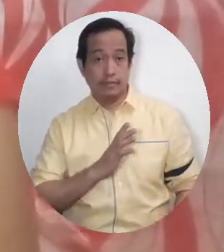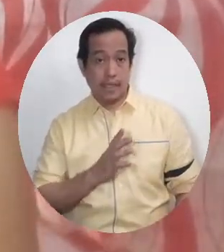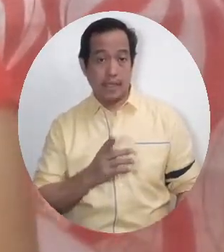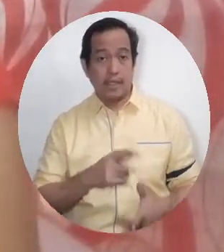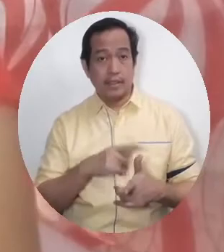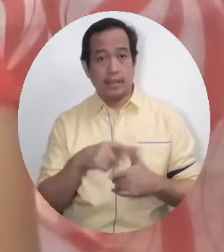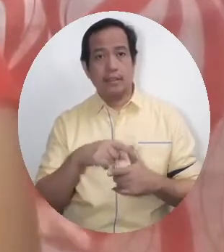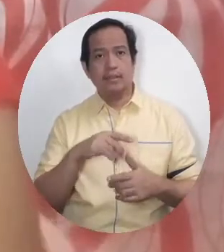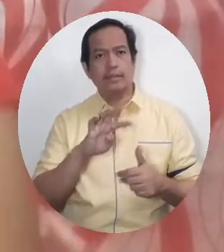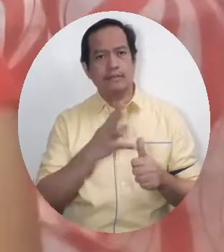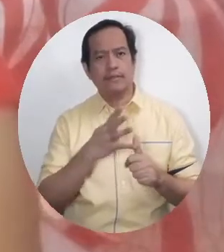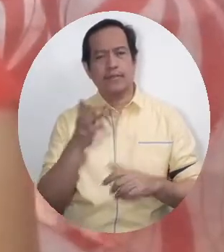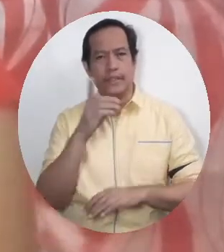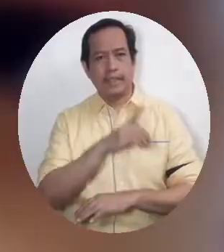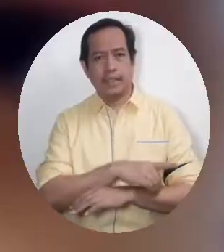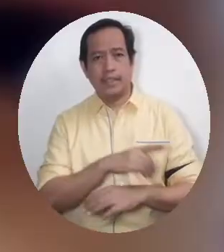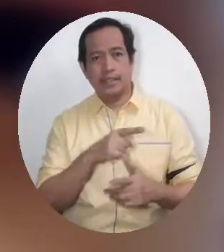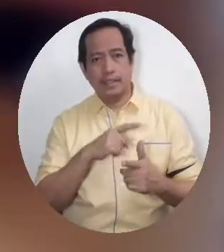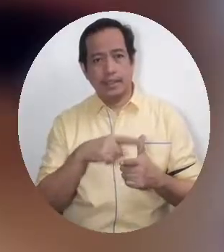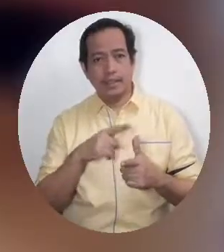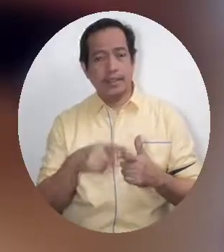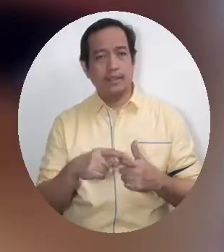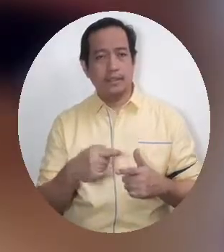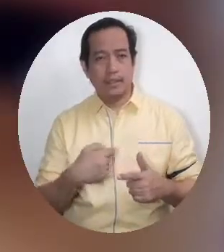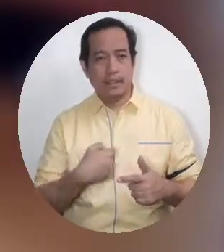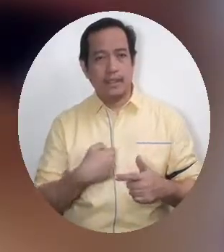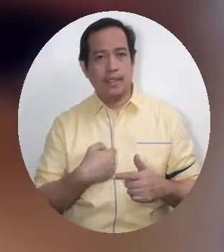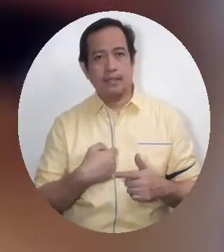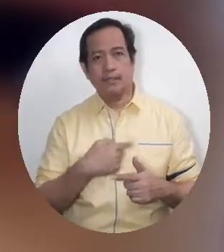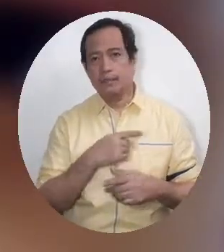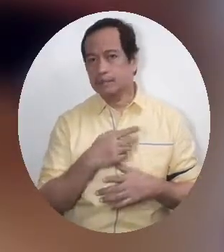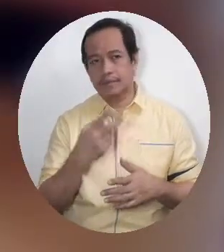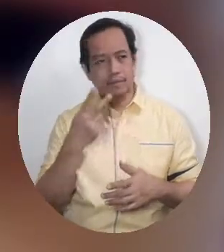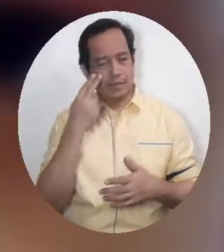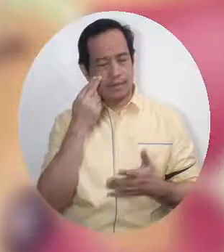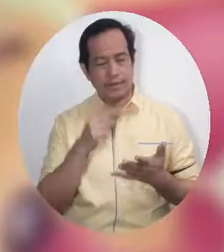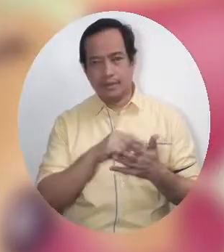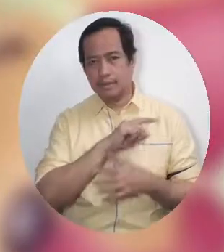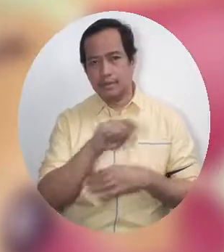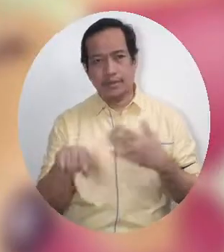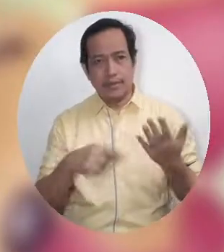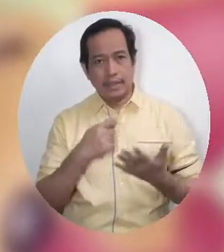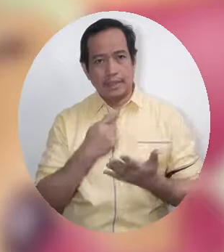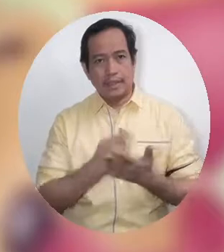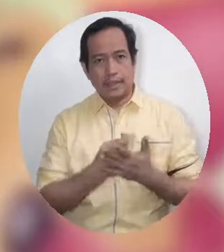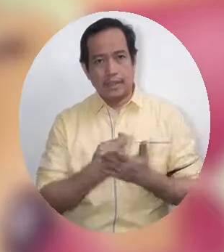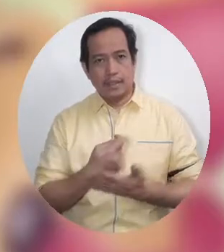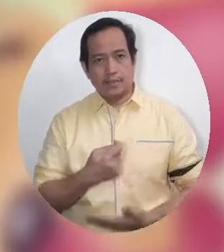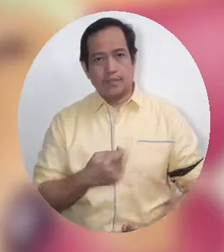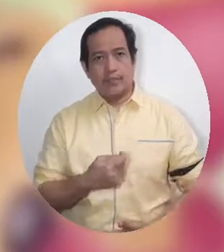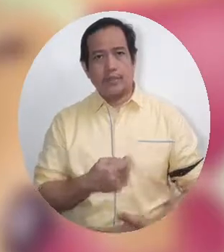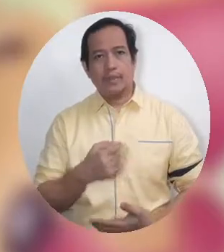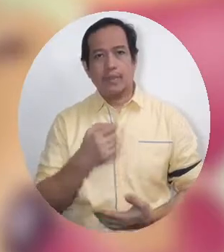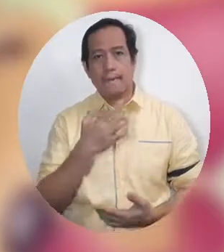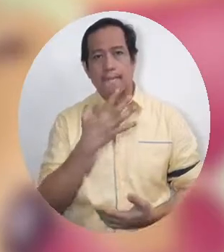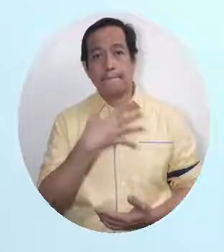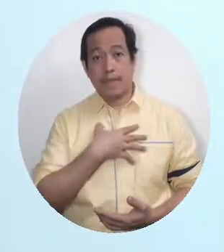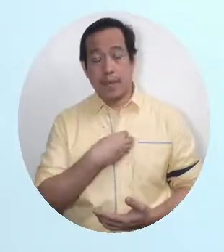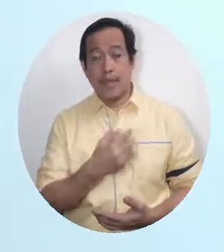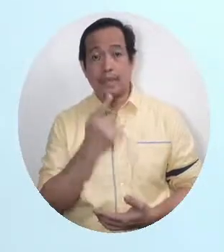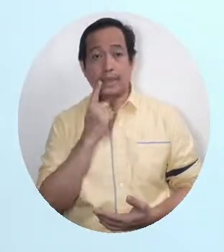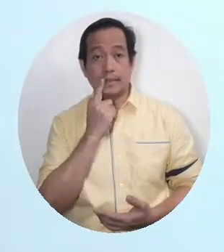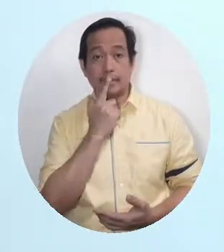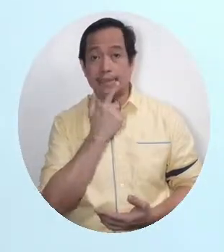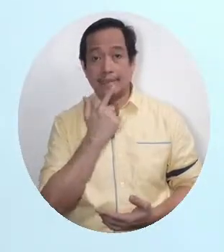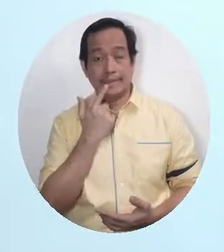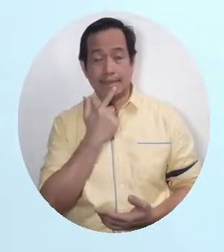naman siya. Hanggang sa pang-apat na araw, doon na po talaga yung totally nakita na talaga ng namumuti